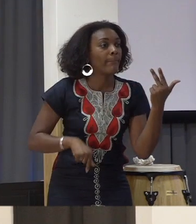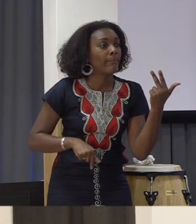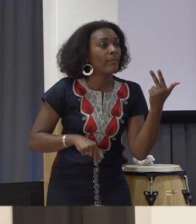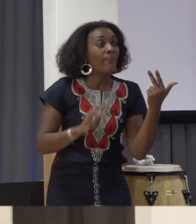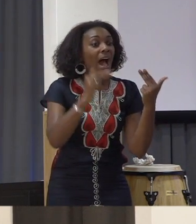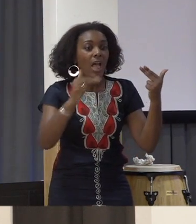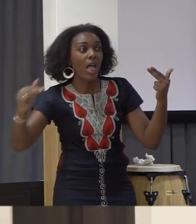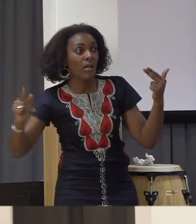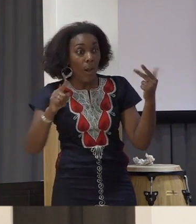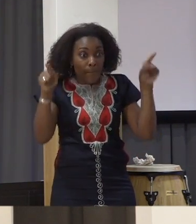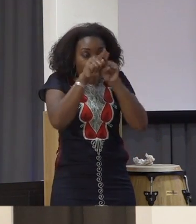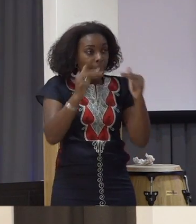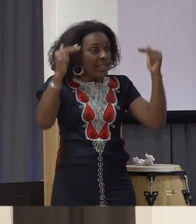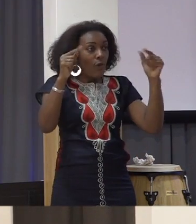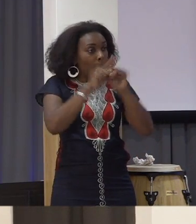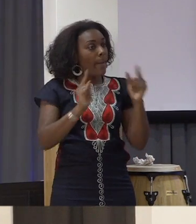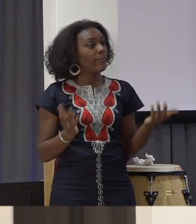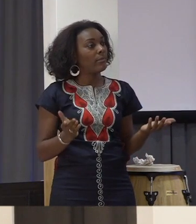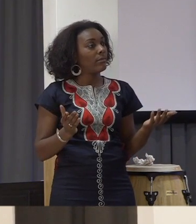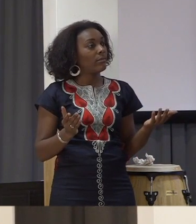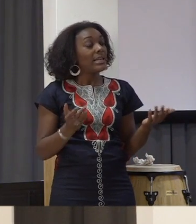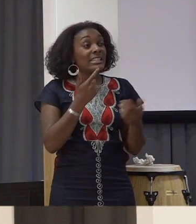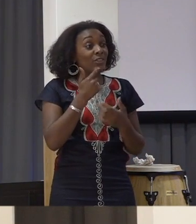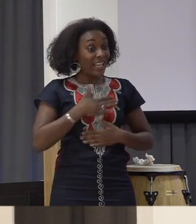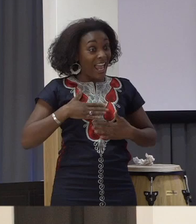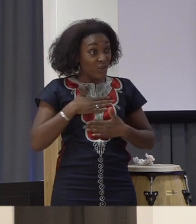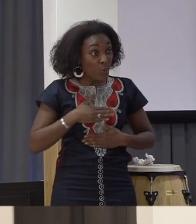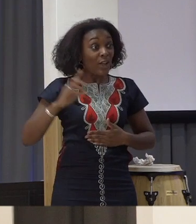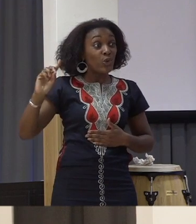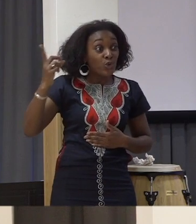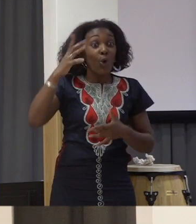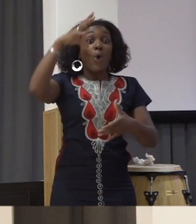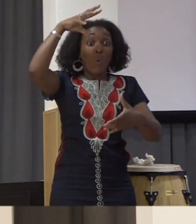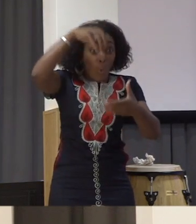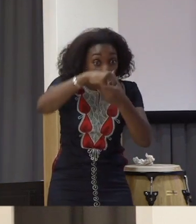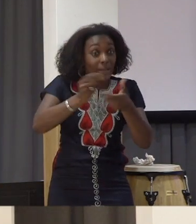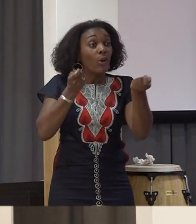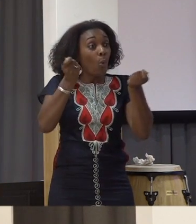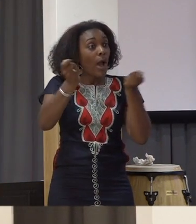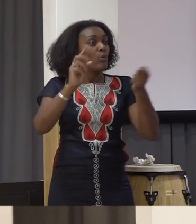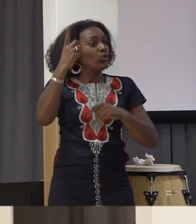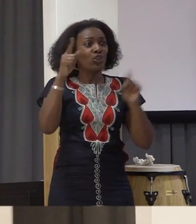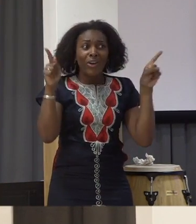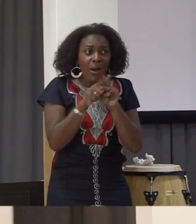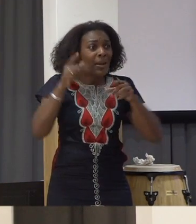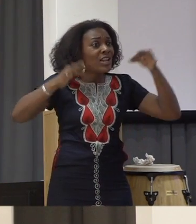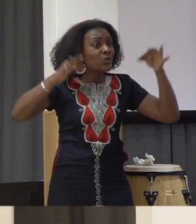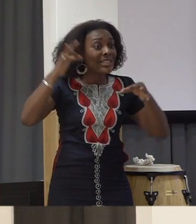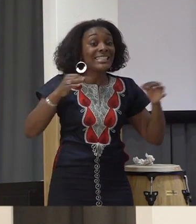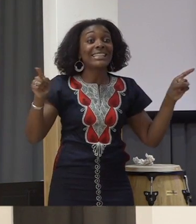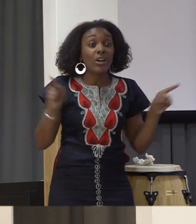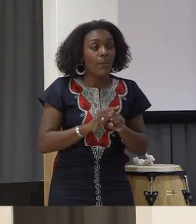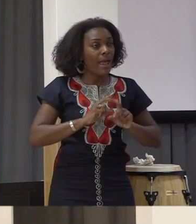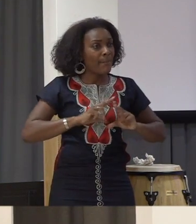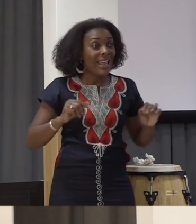fort. Ça veut dire que la joie du Seigneur fait vraiment partie du royaume de Dieu, comme la justice et comme la